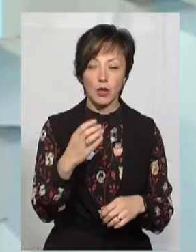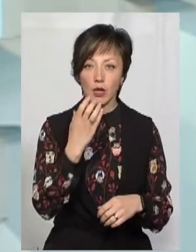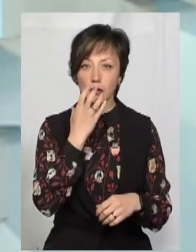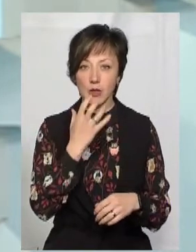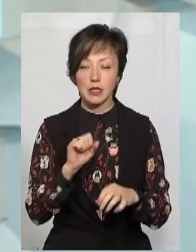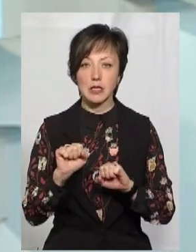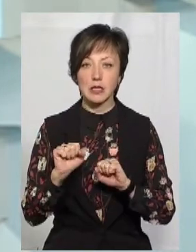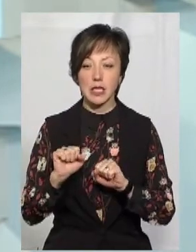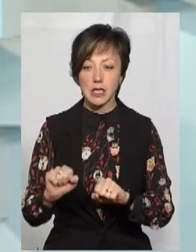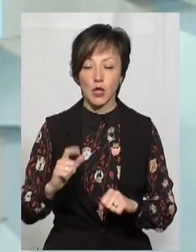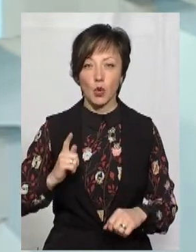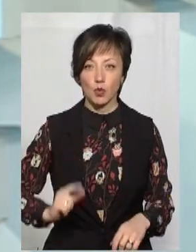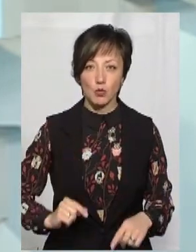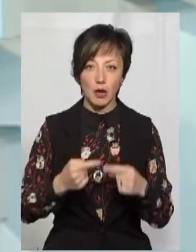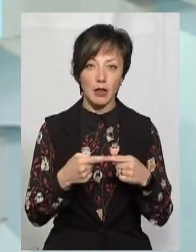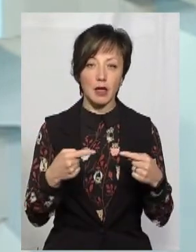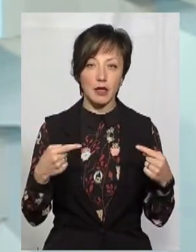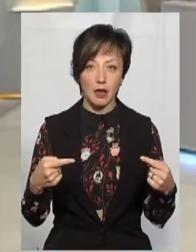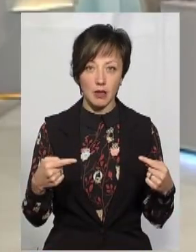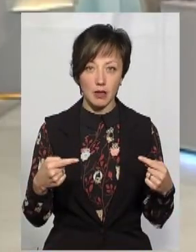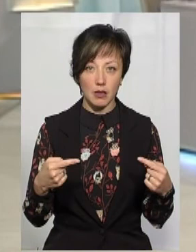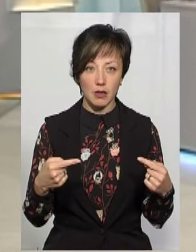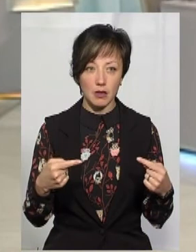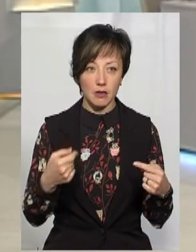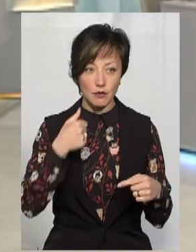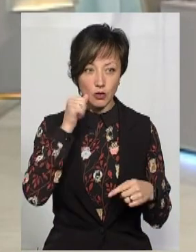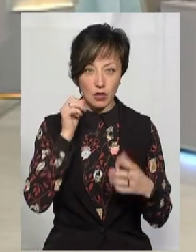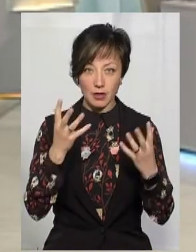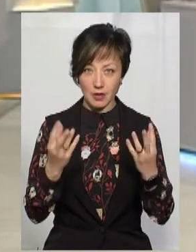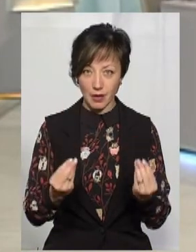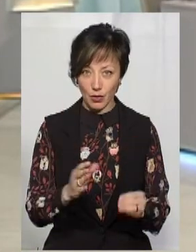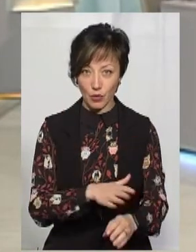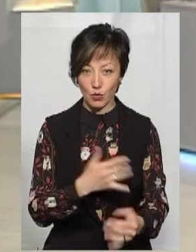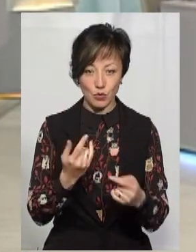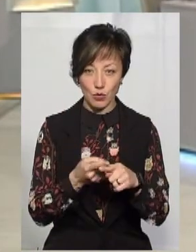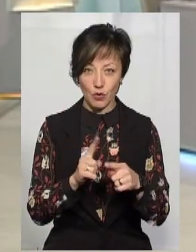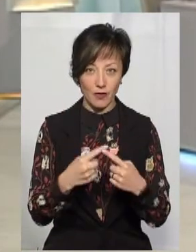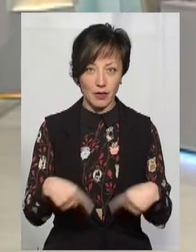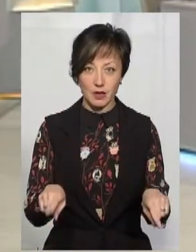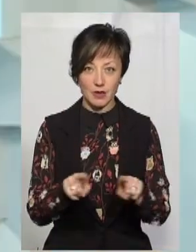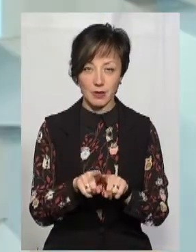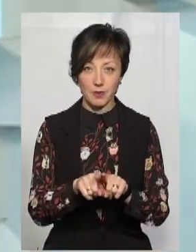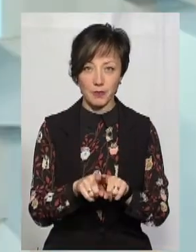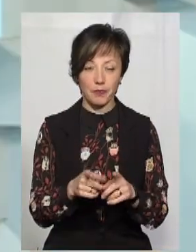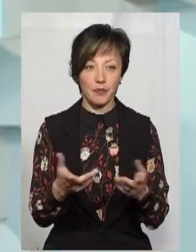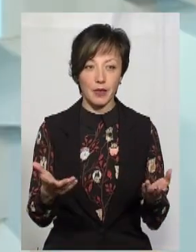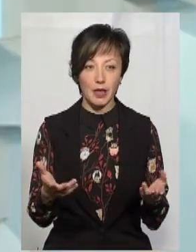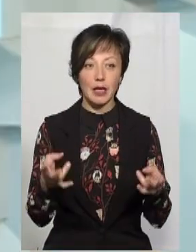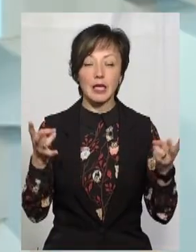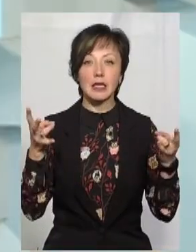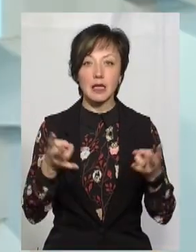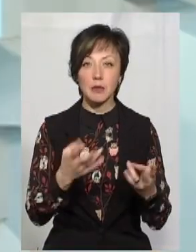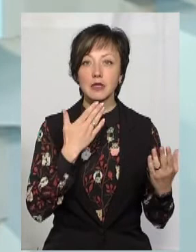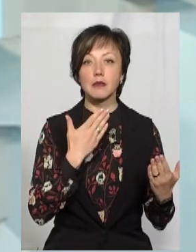були захисні костюми і так далі. Тому щодо їх... довго, з вчорашнього дня до сьогодні, до цього відділення ще чомусь... Ну, це вже питання, тому я кажу, що треба, щоб